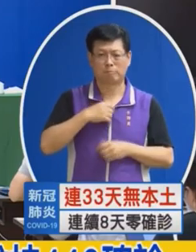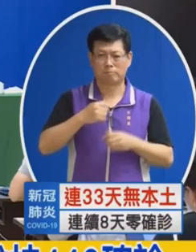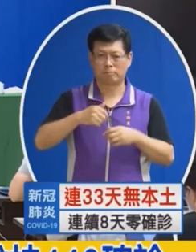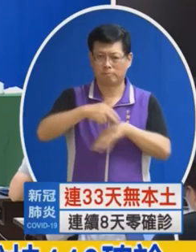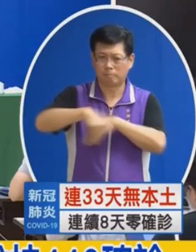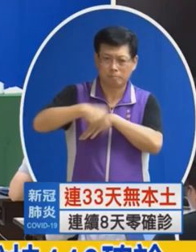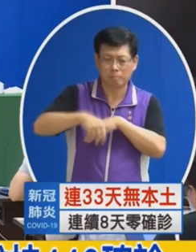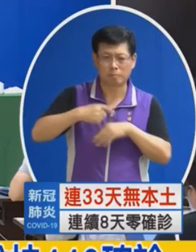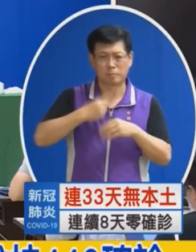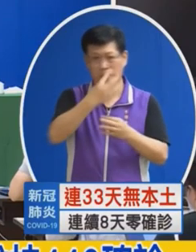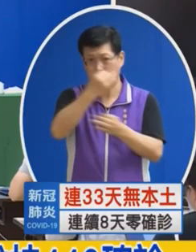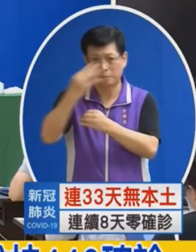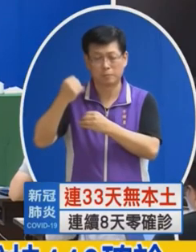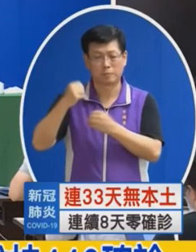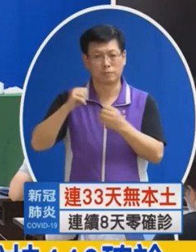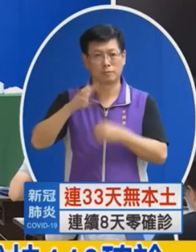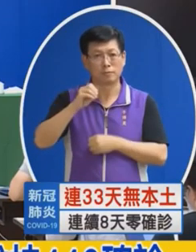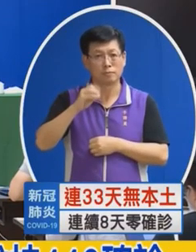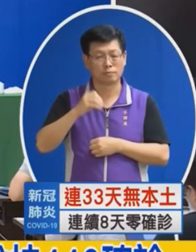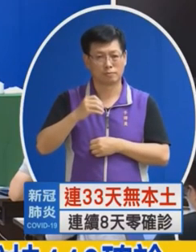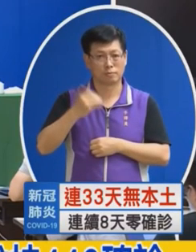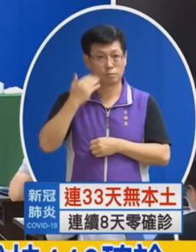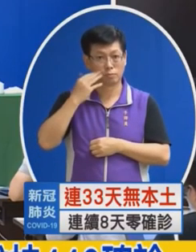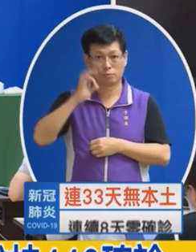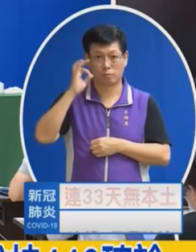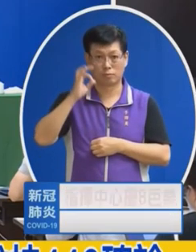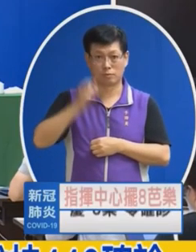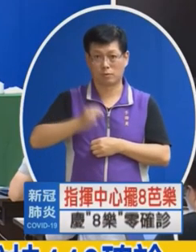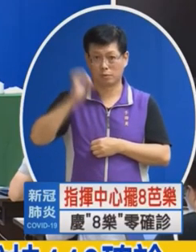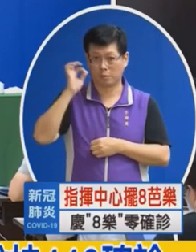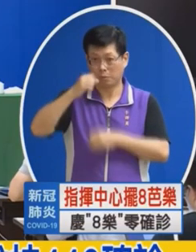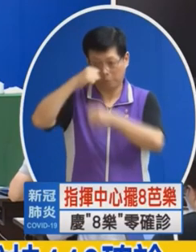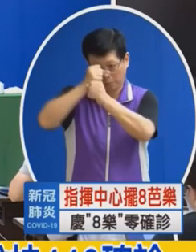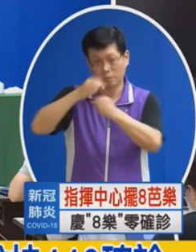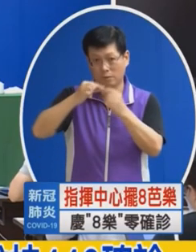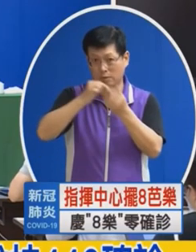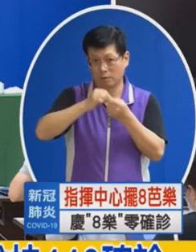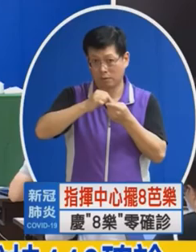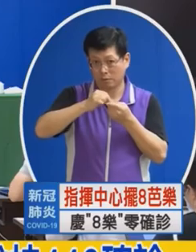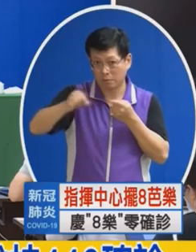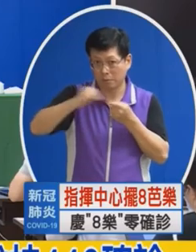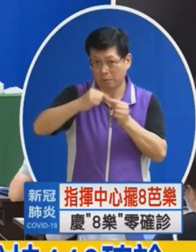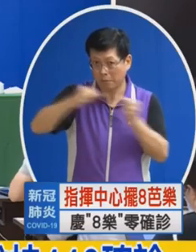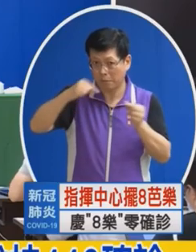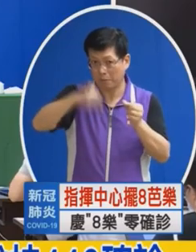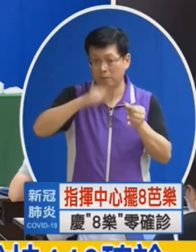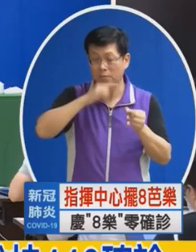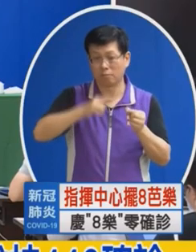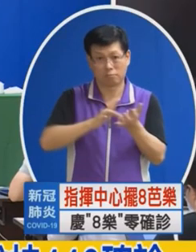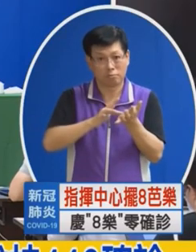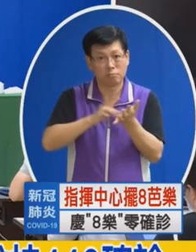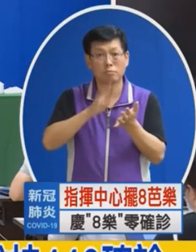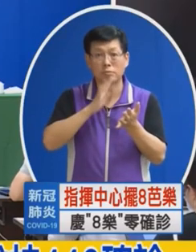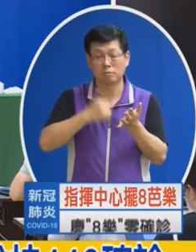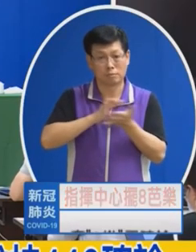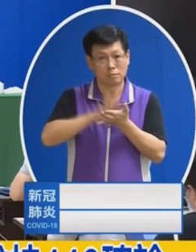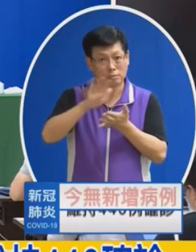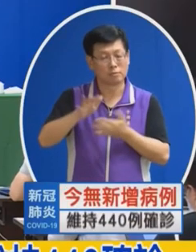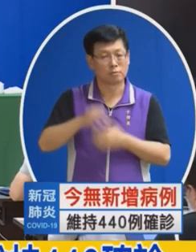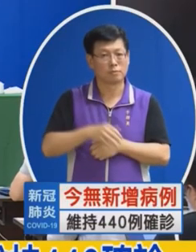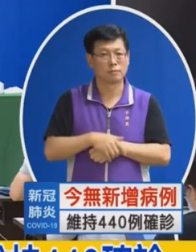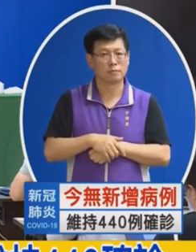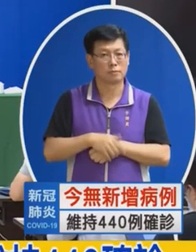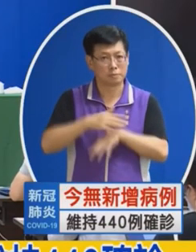法跟时程？那快筛试剂的一些部分，会不会是我们接下来在一些政策上面的有关于